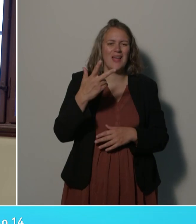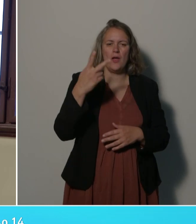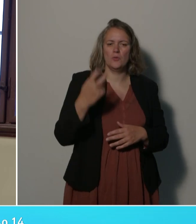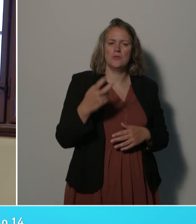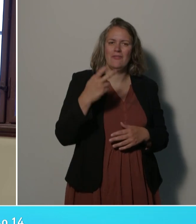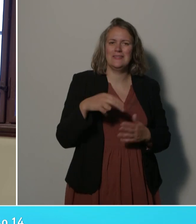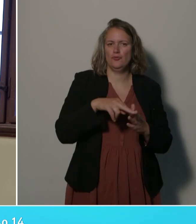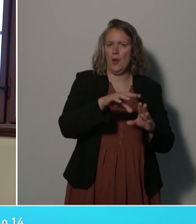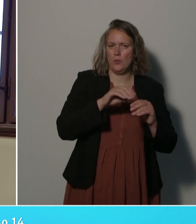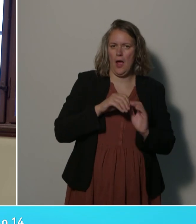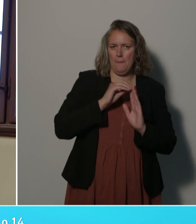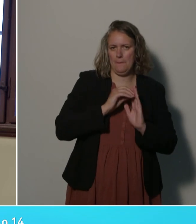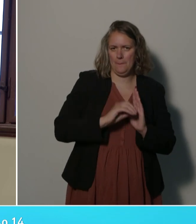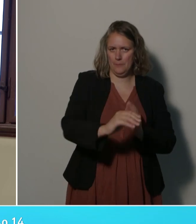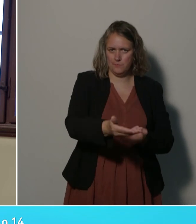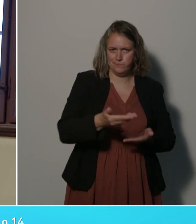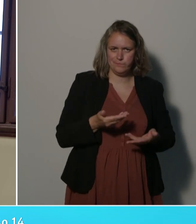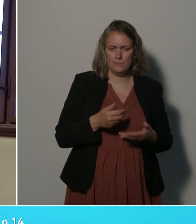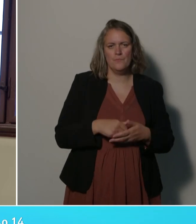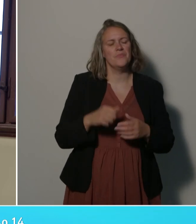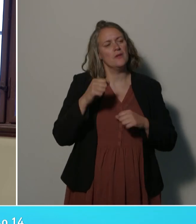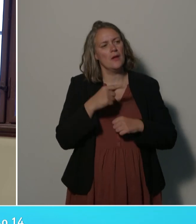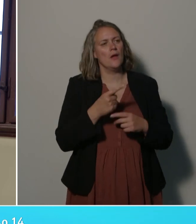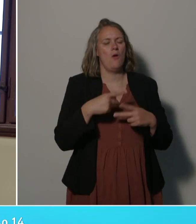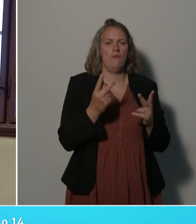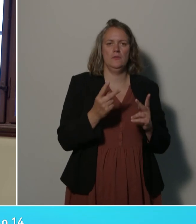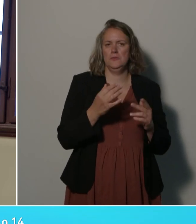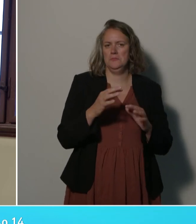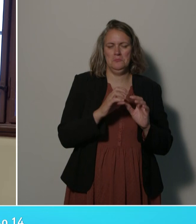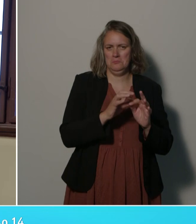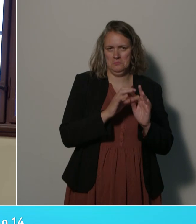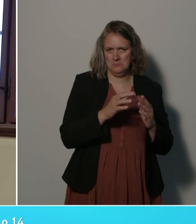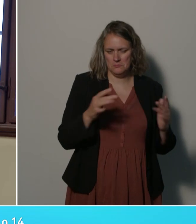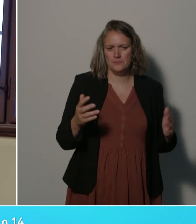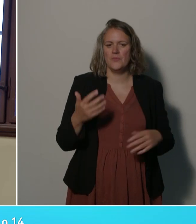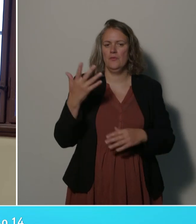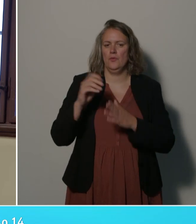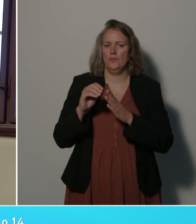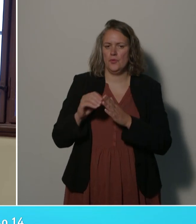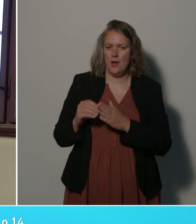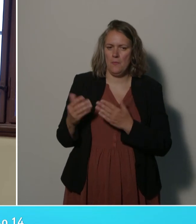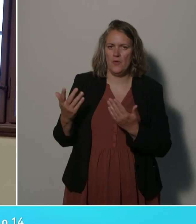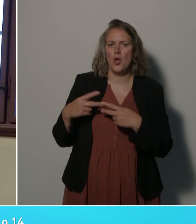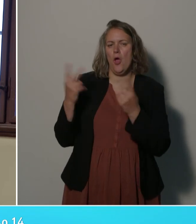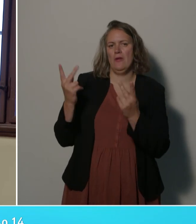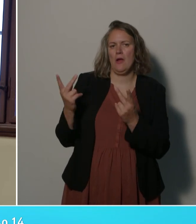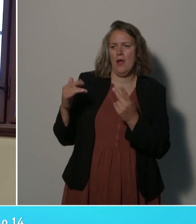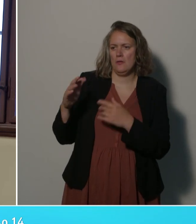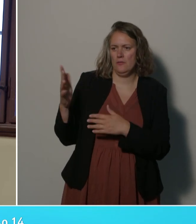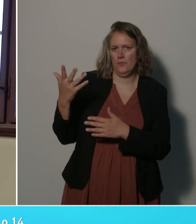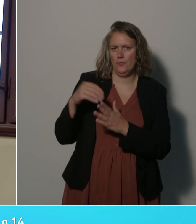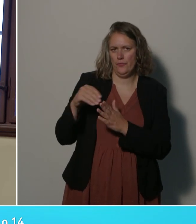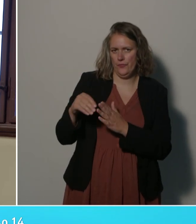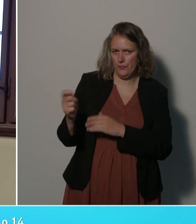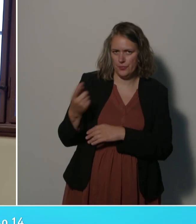23 Stellungnahmen von Trägern öffentlicher Belange eingegangen, 5 Schreiben aus der Öffentlichkeit.